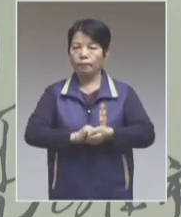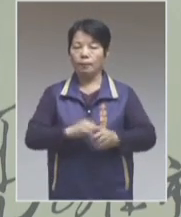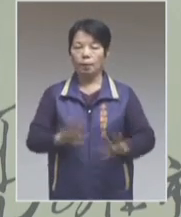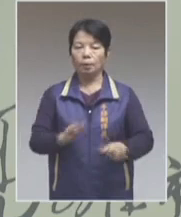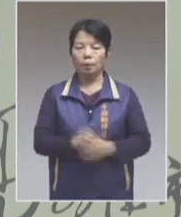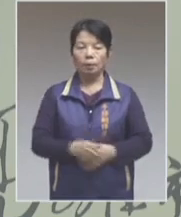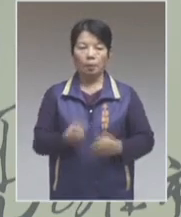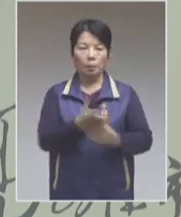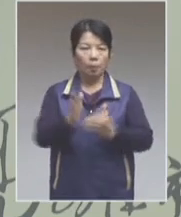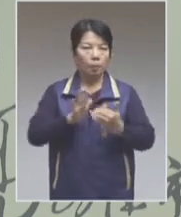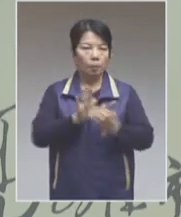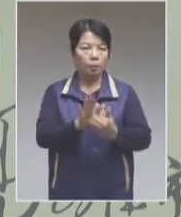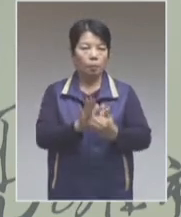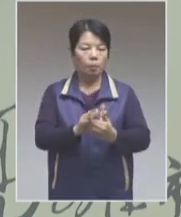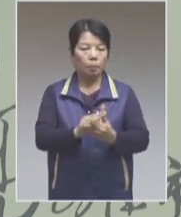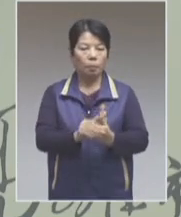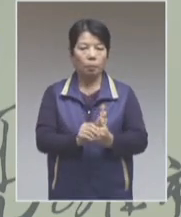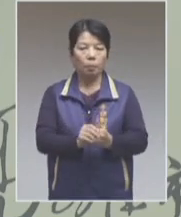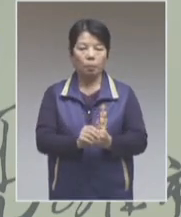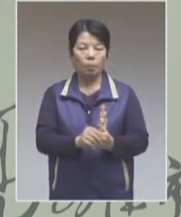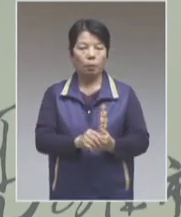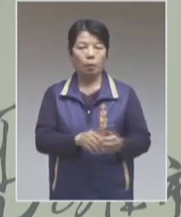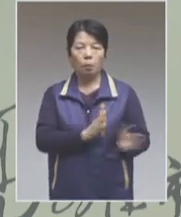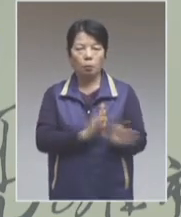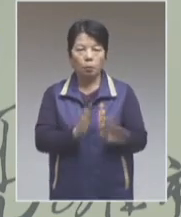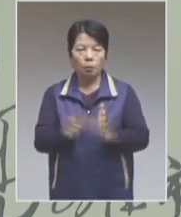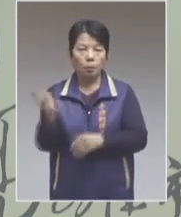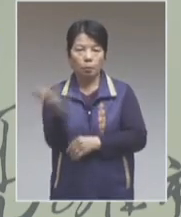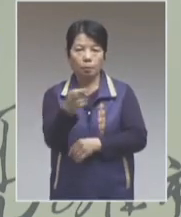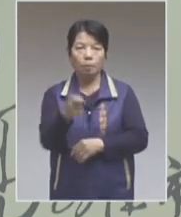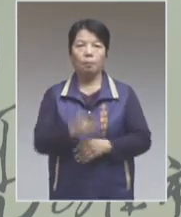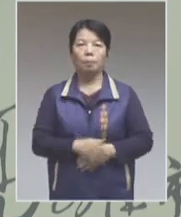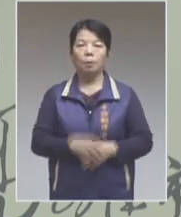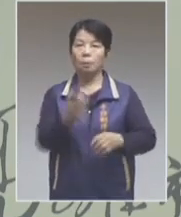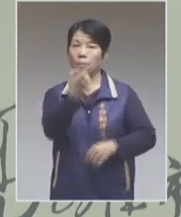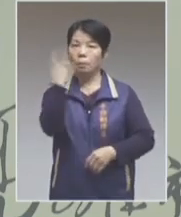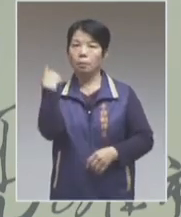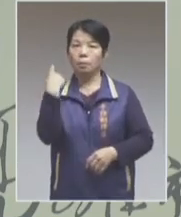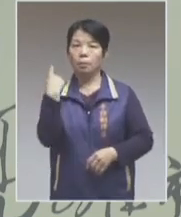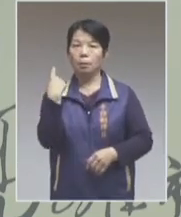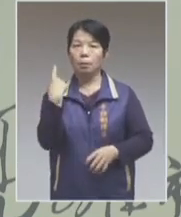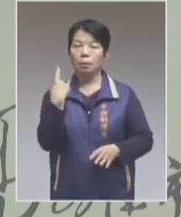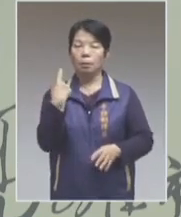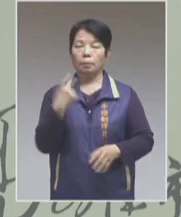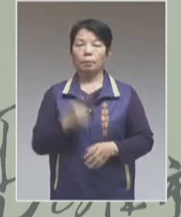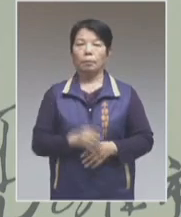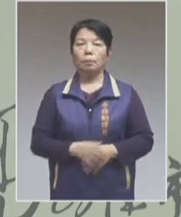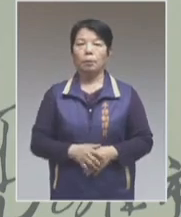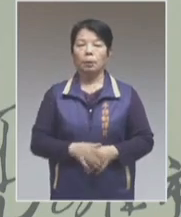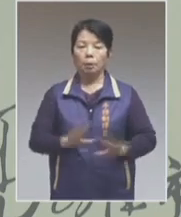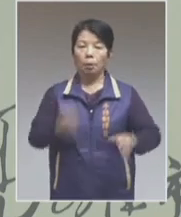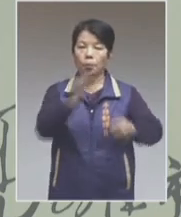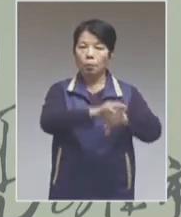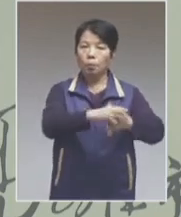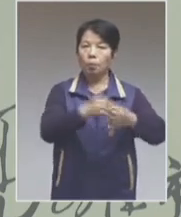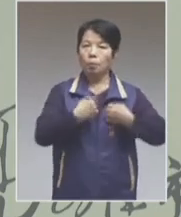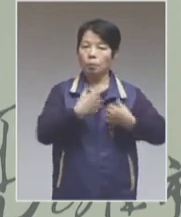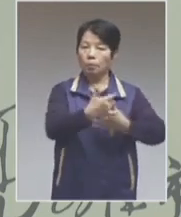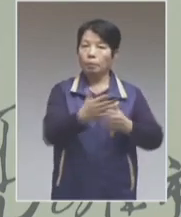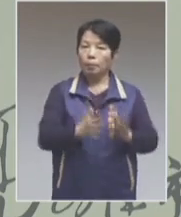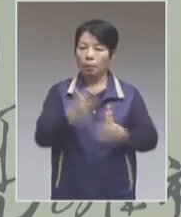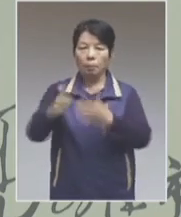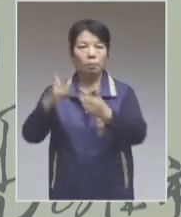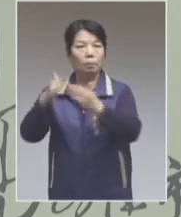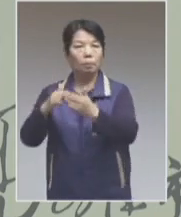防疫的处理也非常的迅速，哦，所以那我们从昨天啊，一方面在补习班也好或学校也